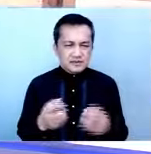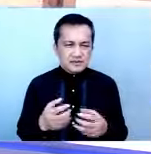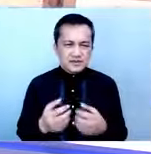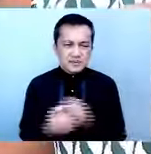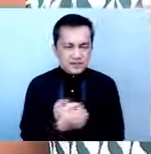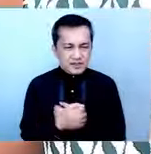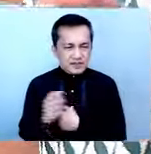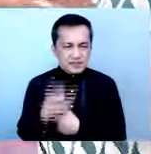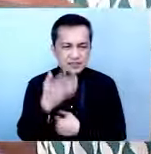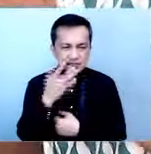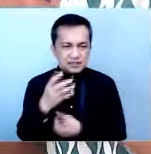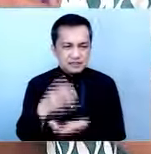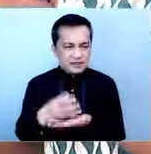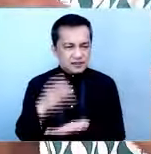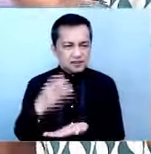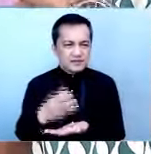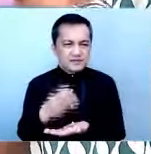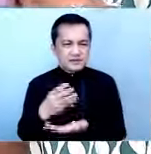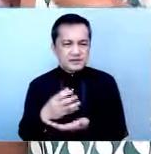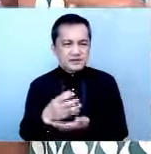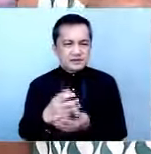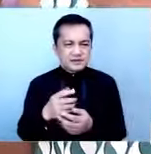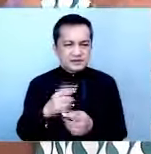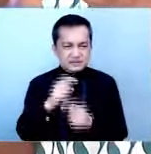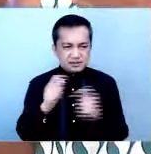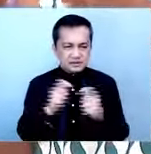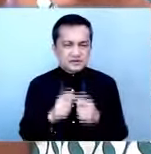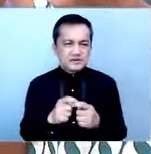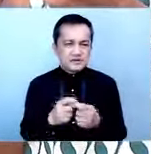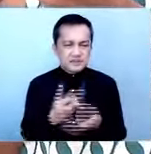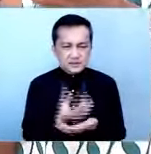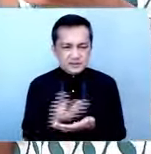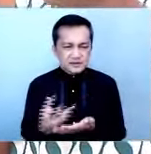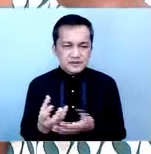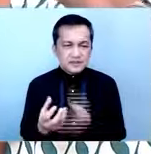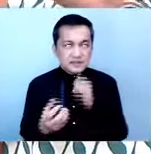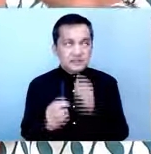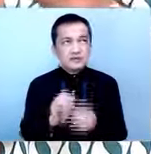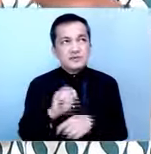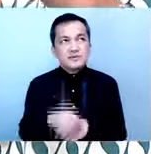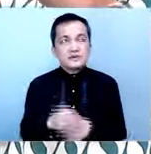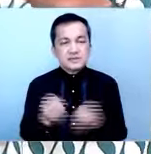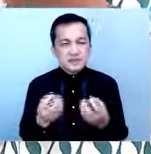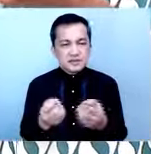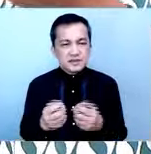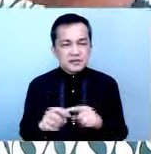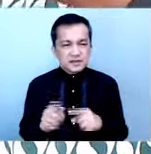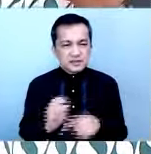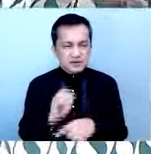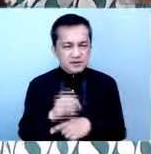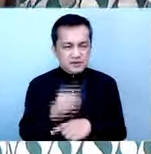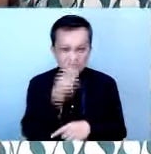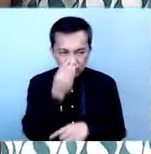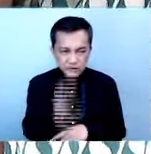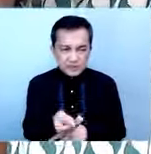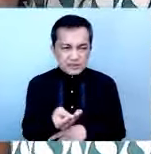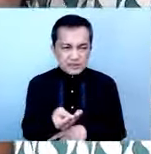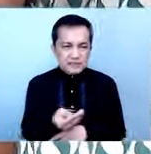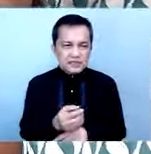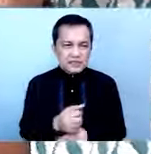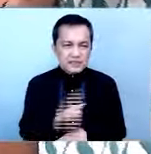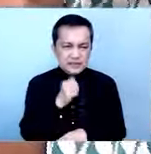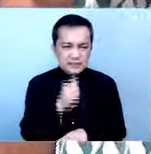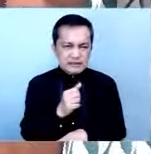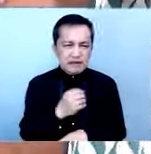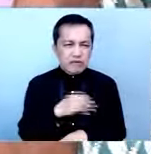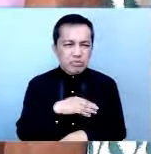Right. Kasi parang sakto lang yung dami niya, hindi siya sobrang dami, pero hindi rin siya sobrang konti. At hindi nakakasuya, ma'am. Hindi. Yes,